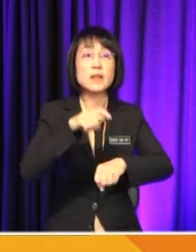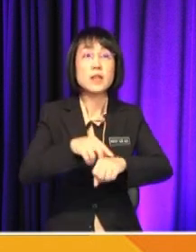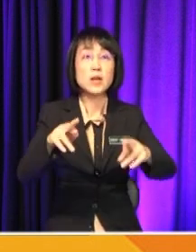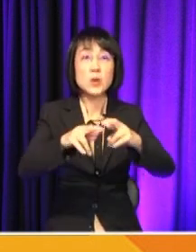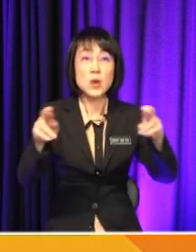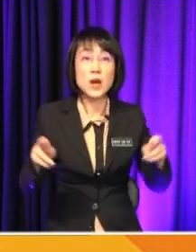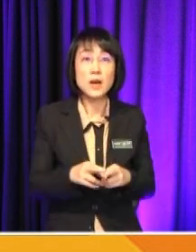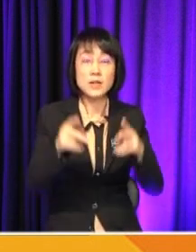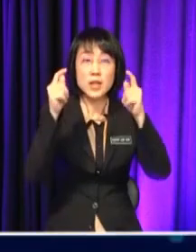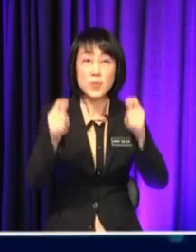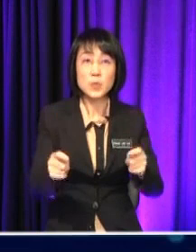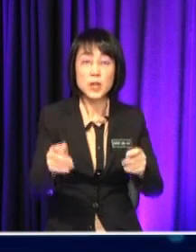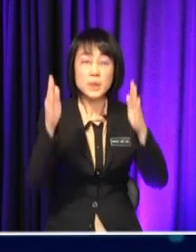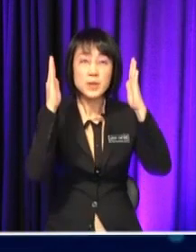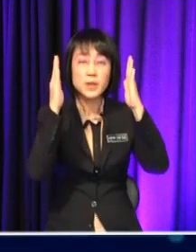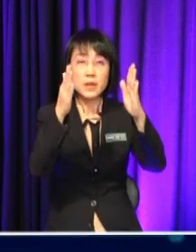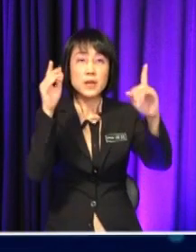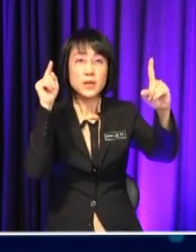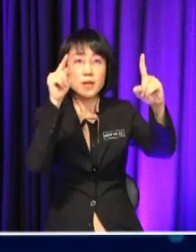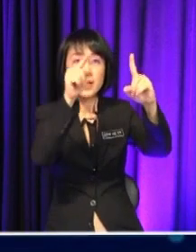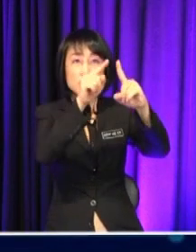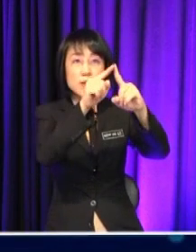di ruang tamu tetapi mengalir ke arah